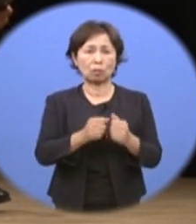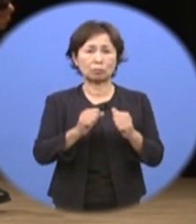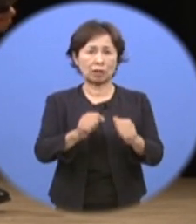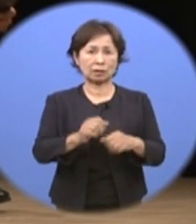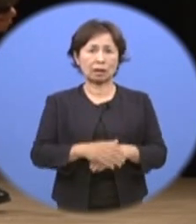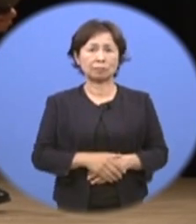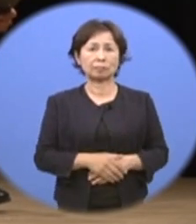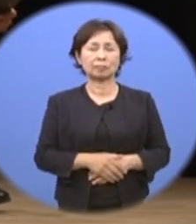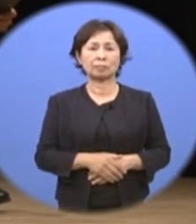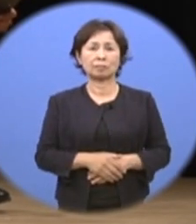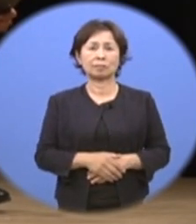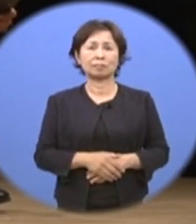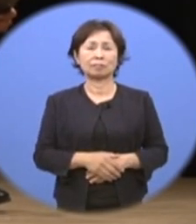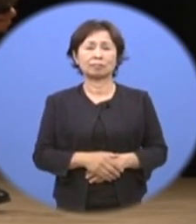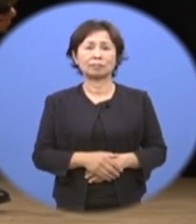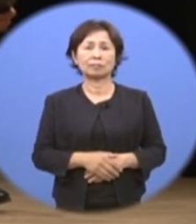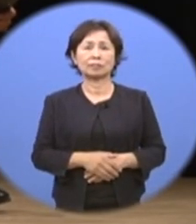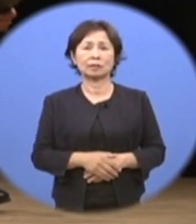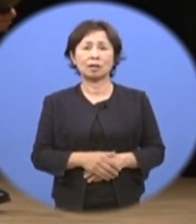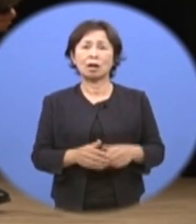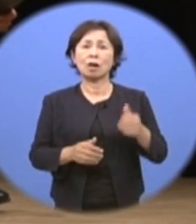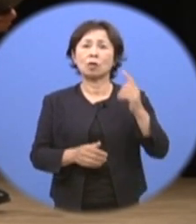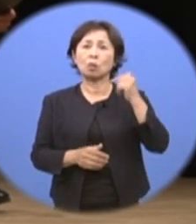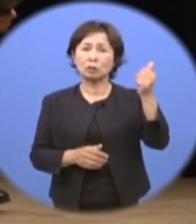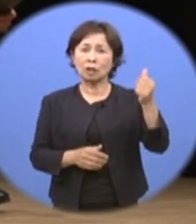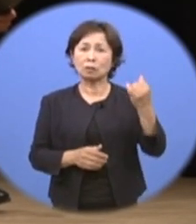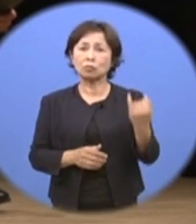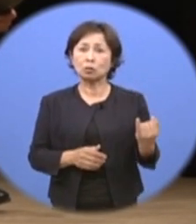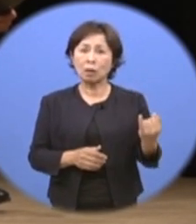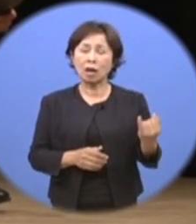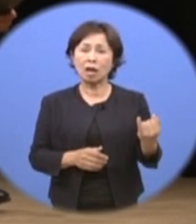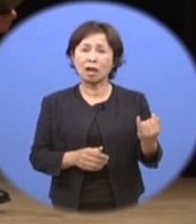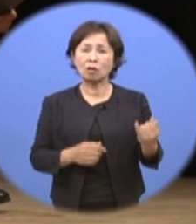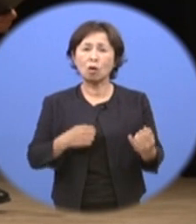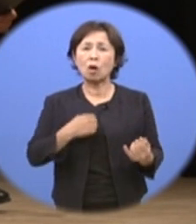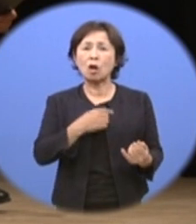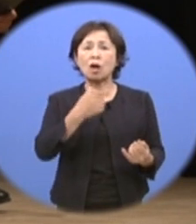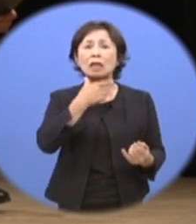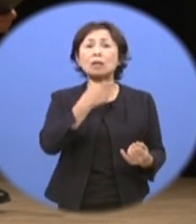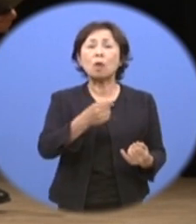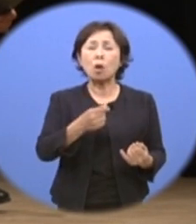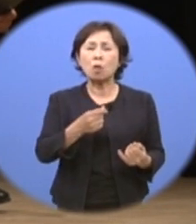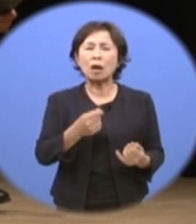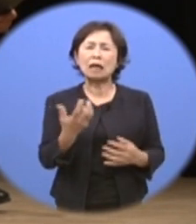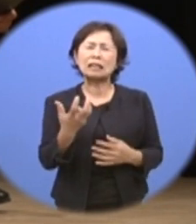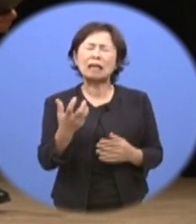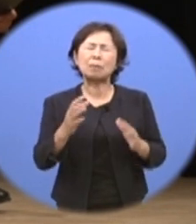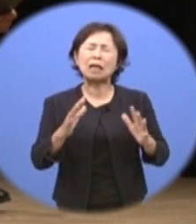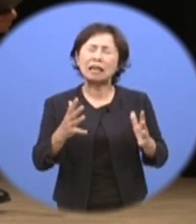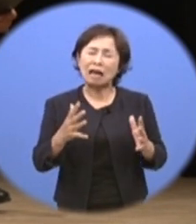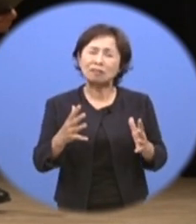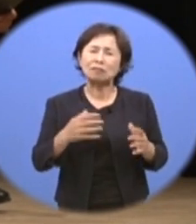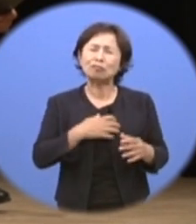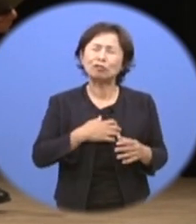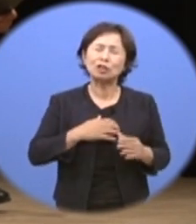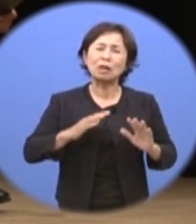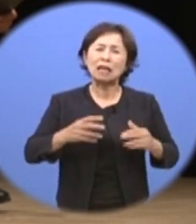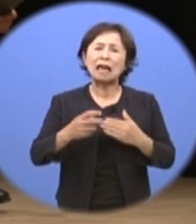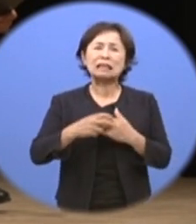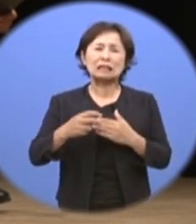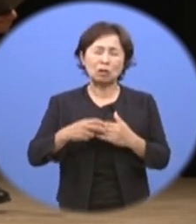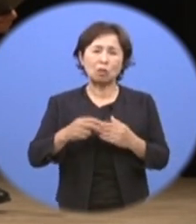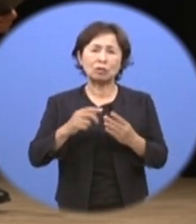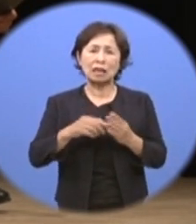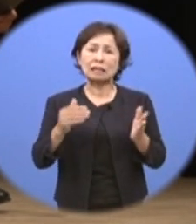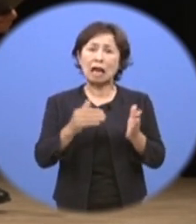こちらの下さんと娘の孝子さんの希望としては、できる限り痛みがなく苦しまないような治療、そして最後は自宅で